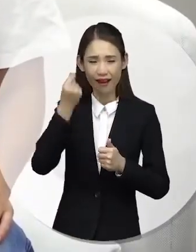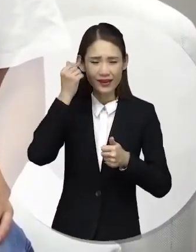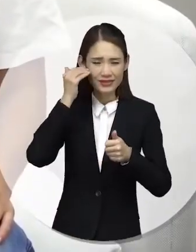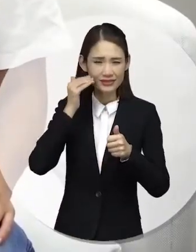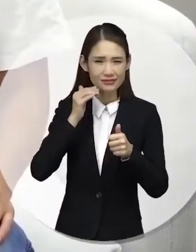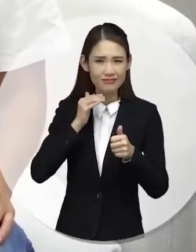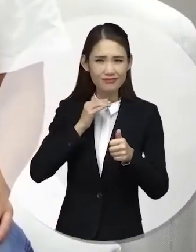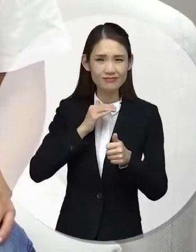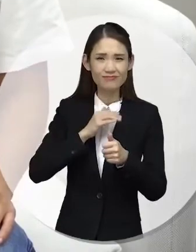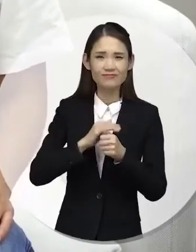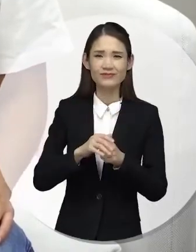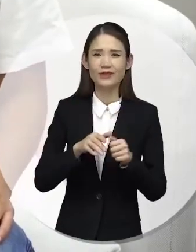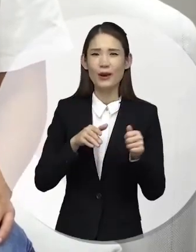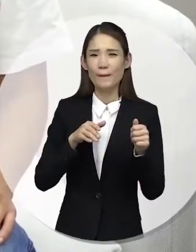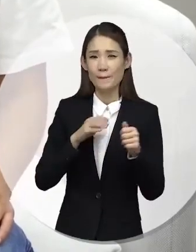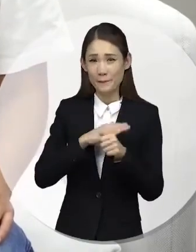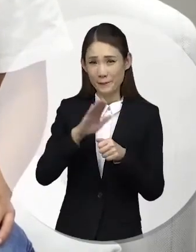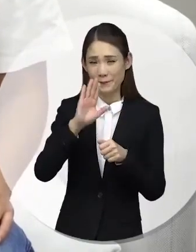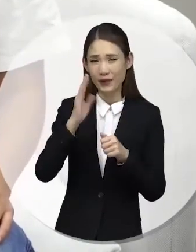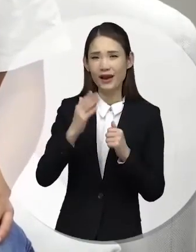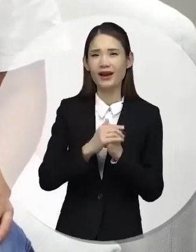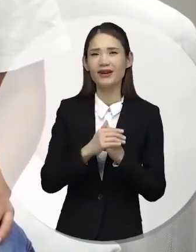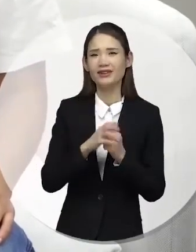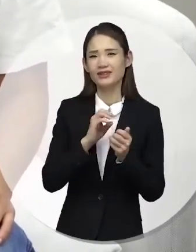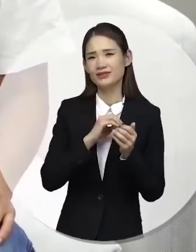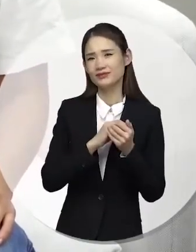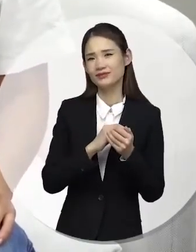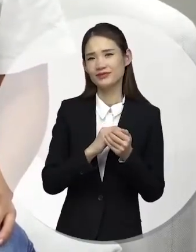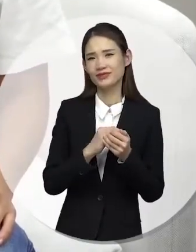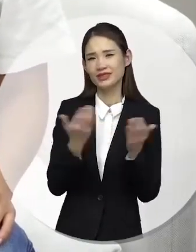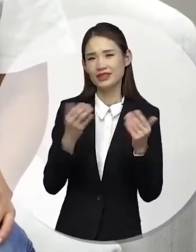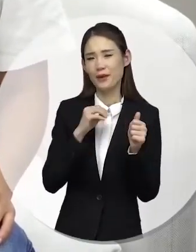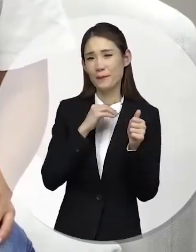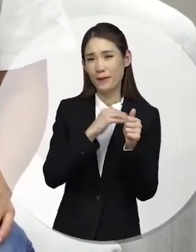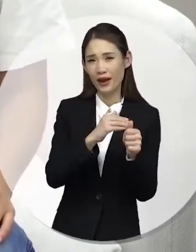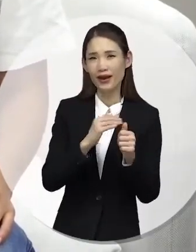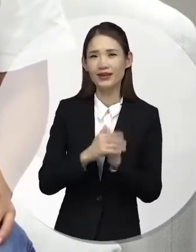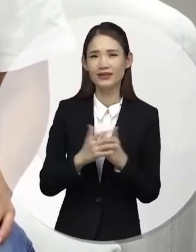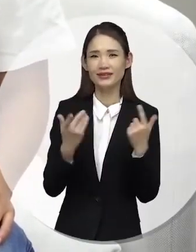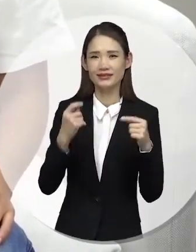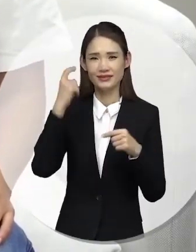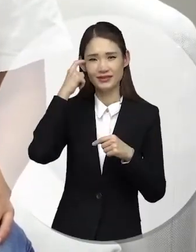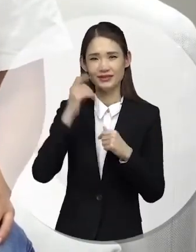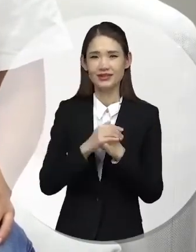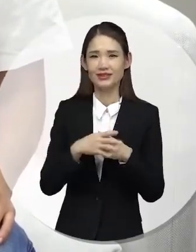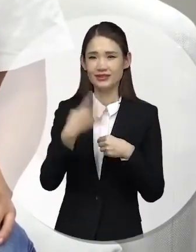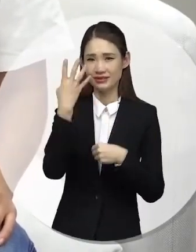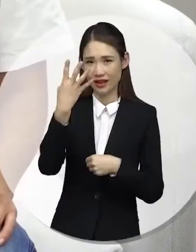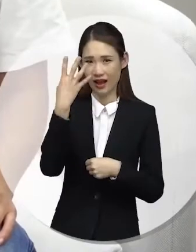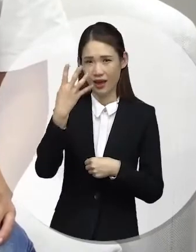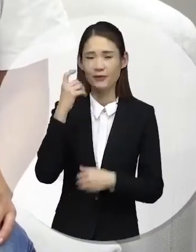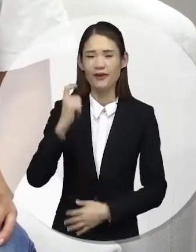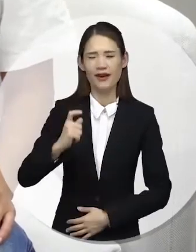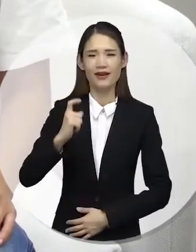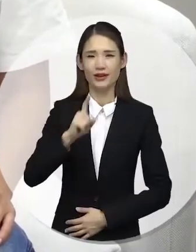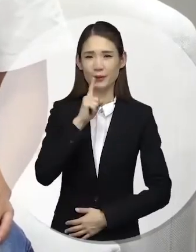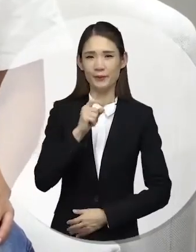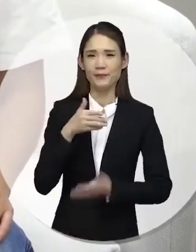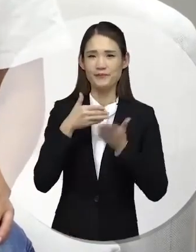당장 목을 당수로 탁 한번 쳐줘야 하는 상황이라고 생각합니다. 저 4번